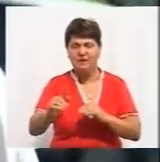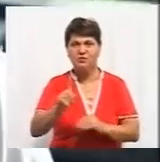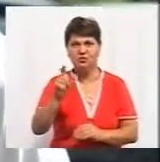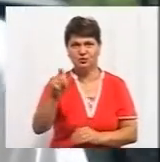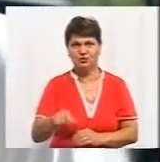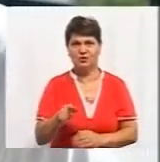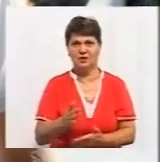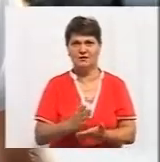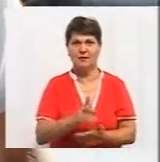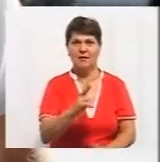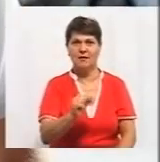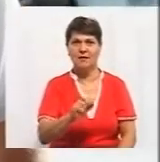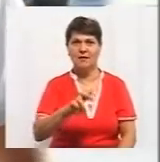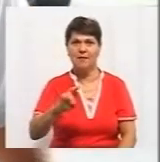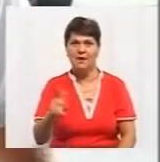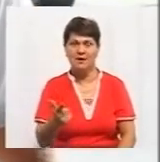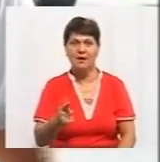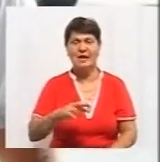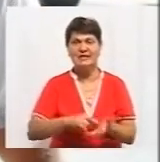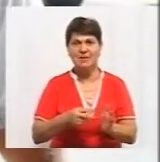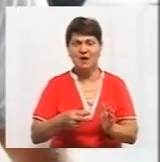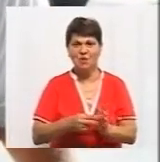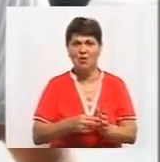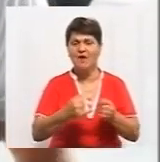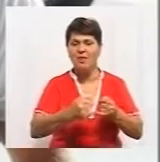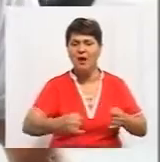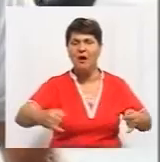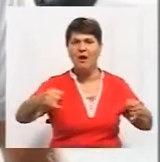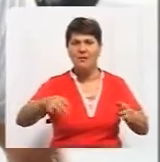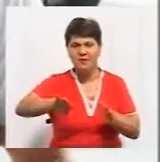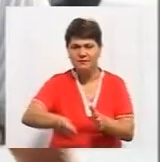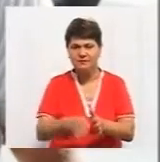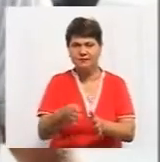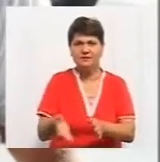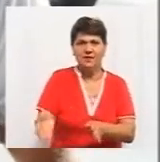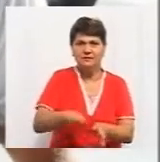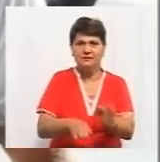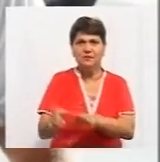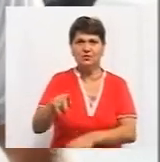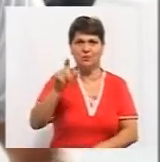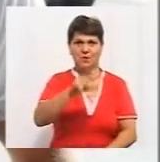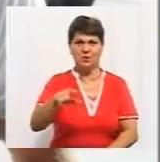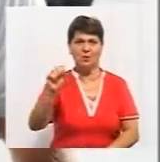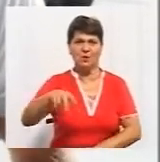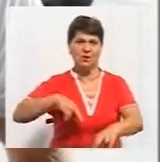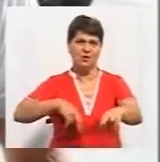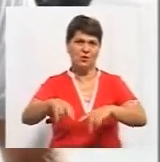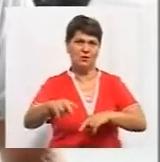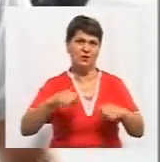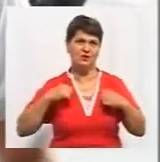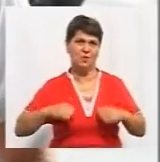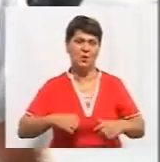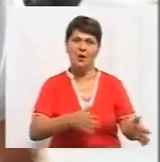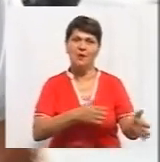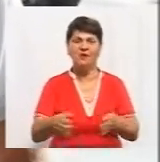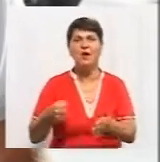лежить силовий кабель. Заплановано прокласти кабель в траншей і засипати, вже, щоб люди могли спокійно вже ходити, підготовити